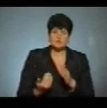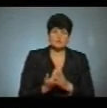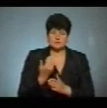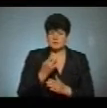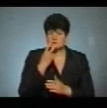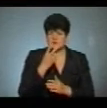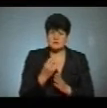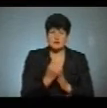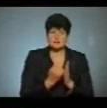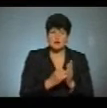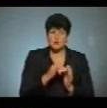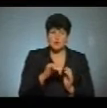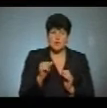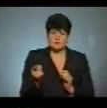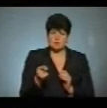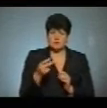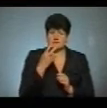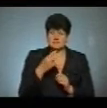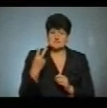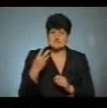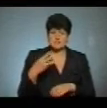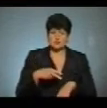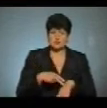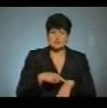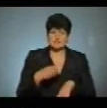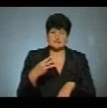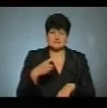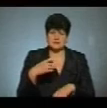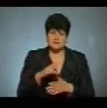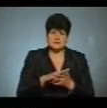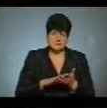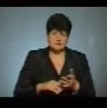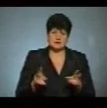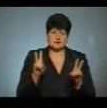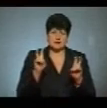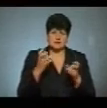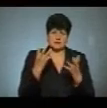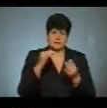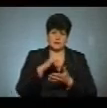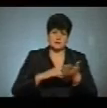на телеканалі ЮА Тернопіль. Дивіться о 20:30 і залишайтеся з нами далі в прямому ефірі «Тема дня».